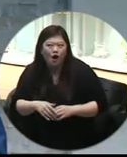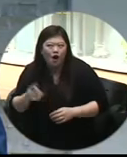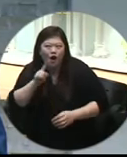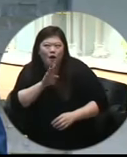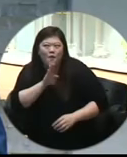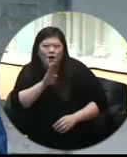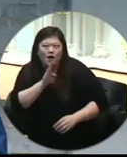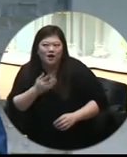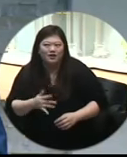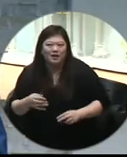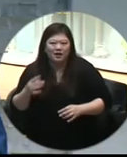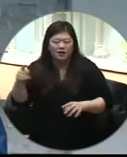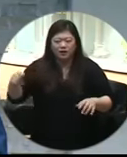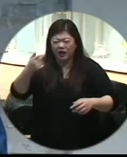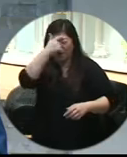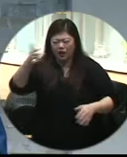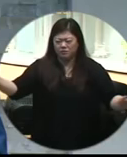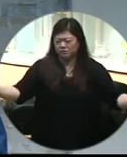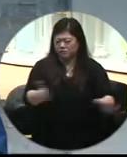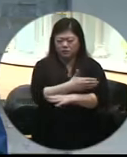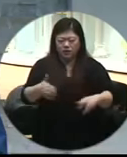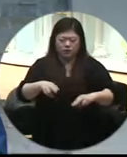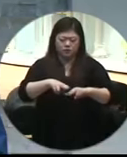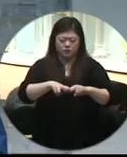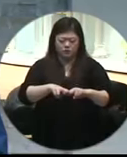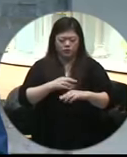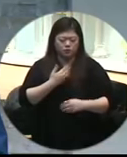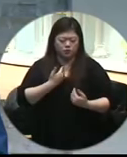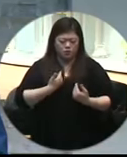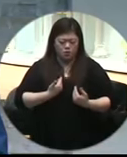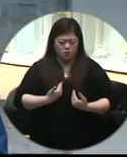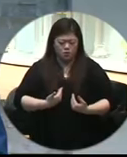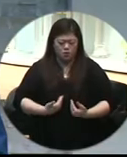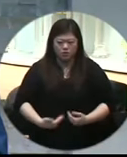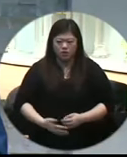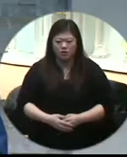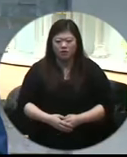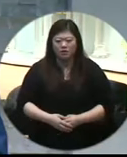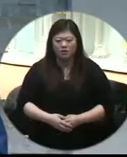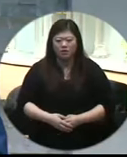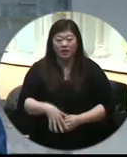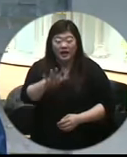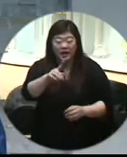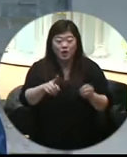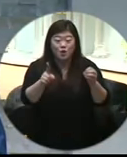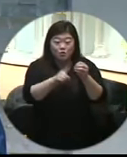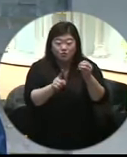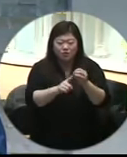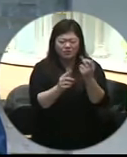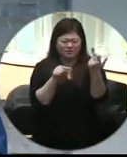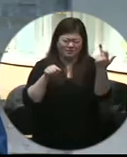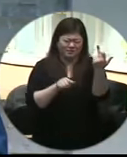시끄럽기만 하고 말이야. 불교 천주교 정말 조용합니까? 분위기 좋아요. 끝내줍니다.